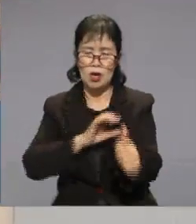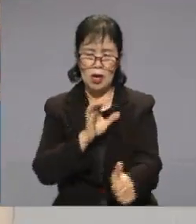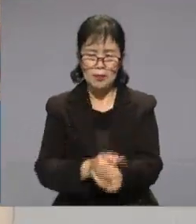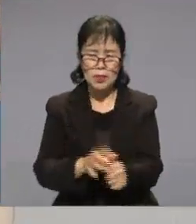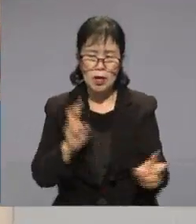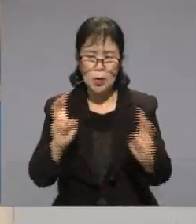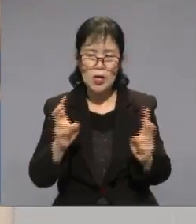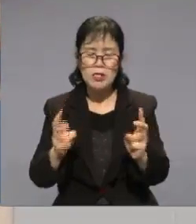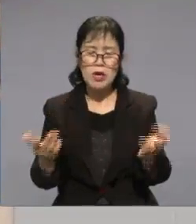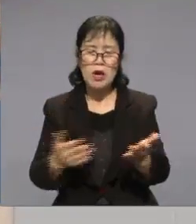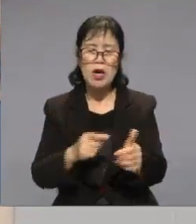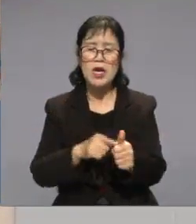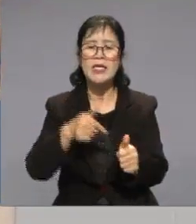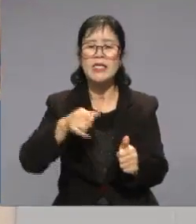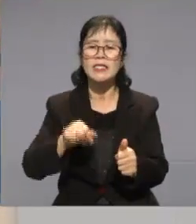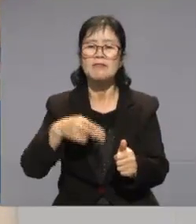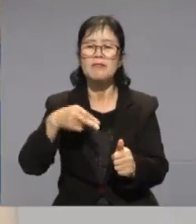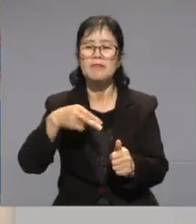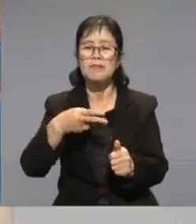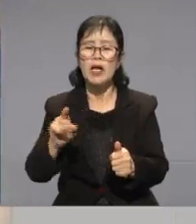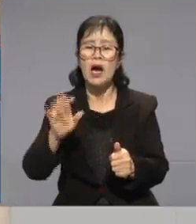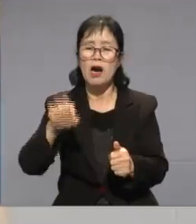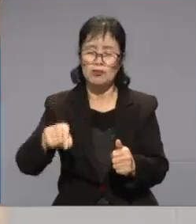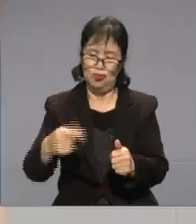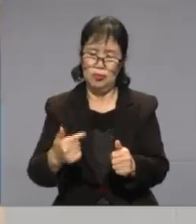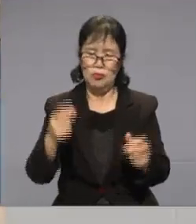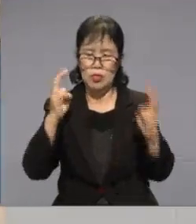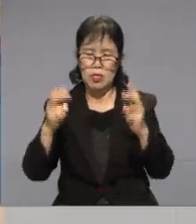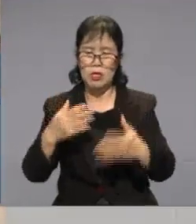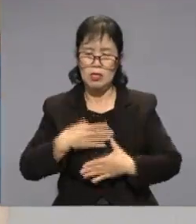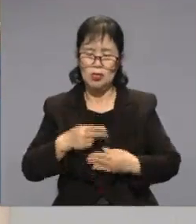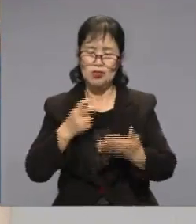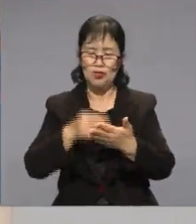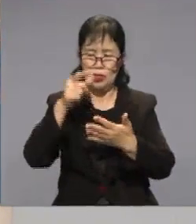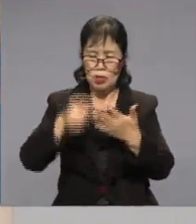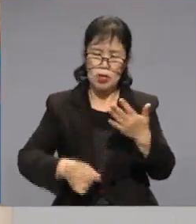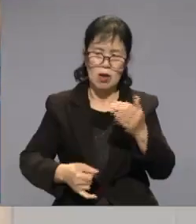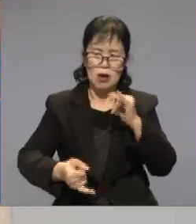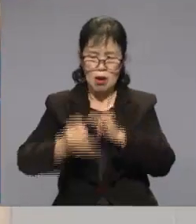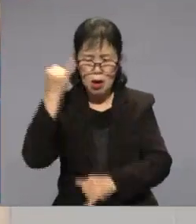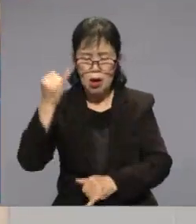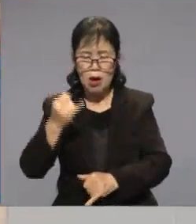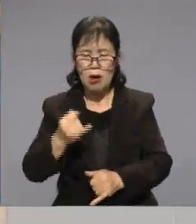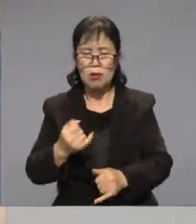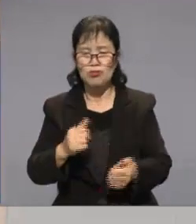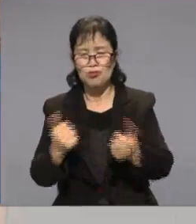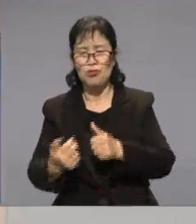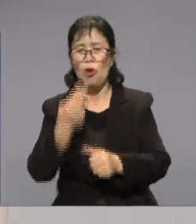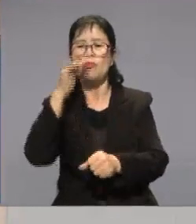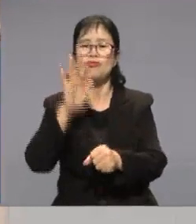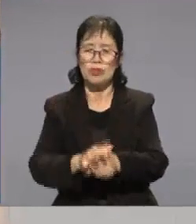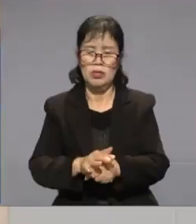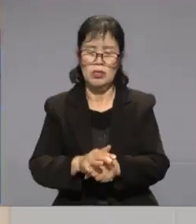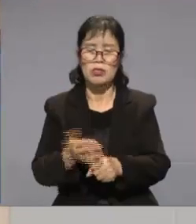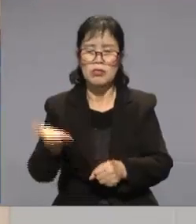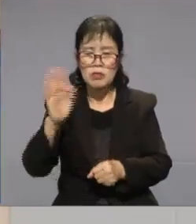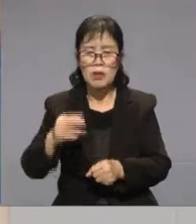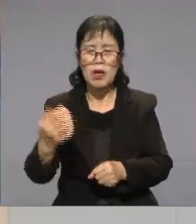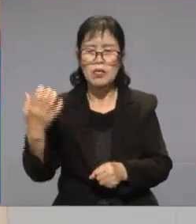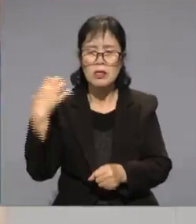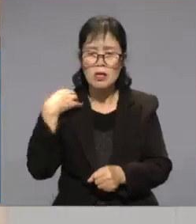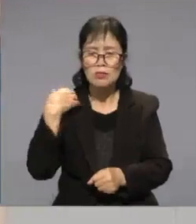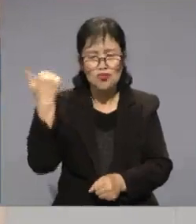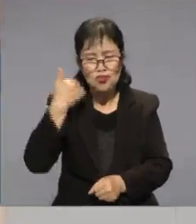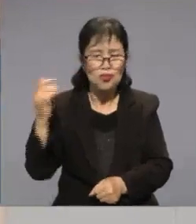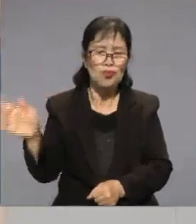노동자 김다운 씨 회사가 안전 수칙을 지키지 않아 일어난 억울한 죽음이지만 누구도 아직까지 책임지지